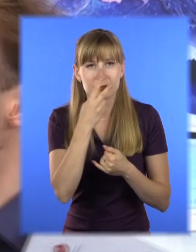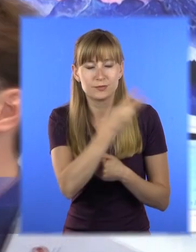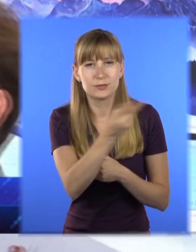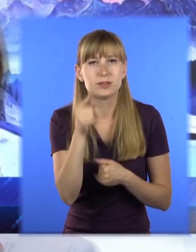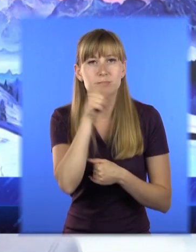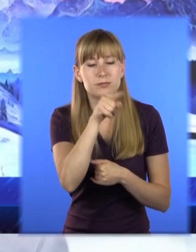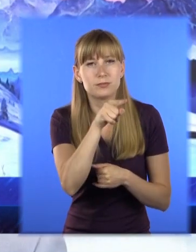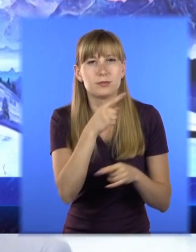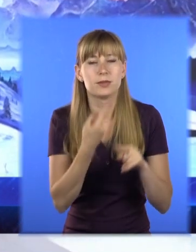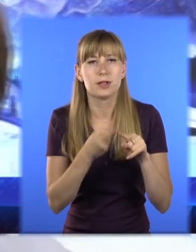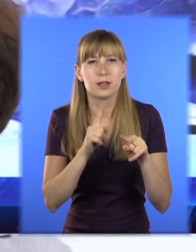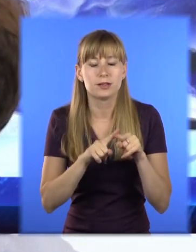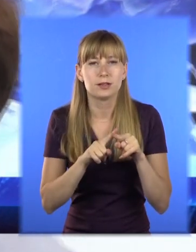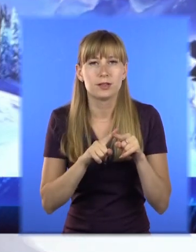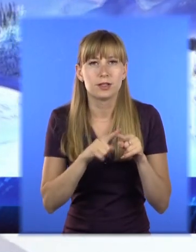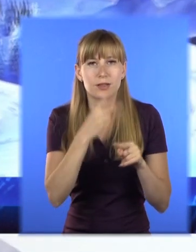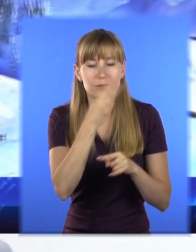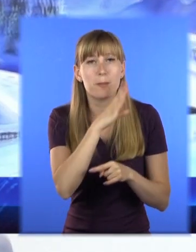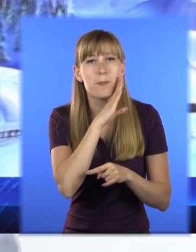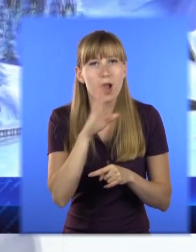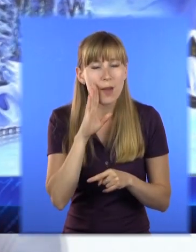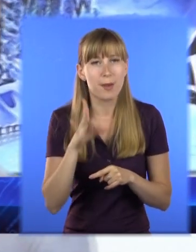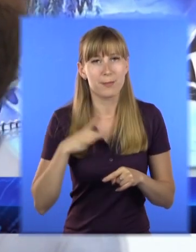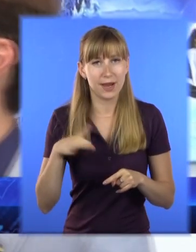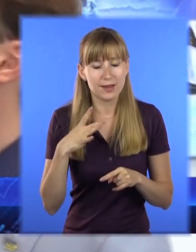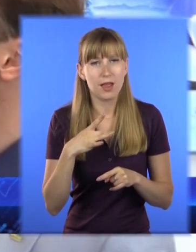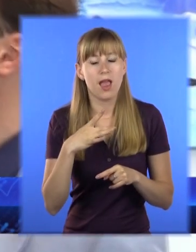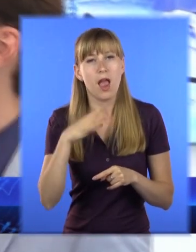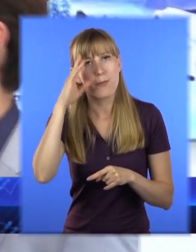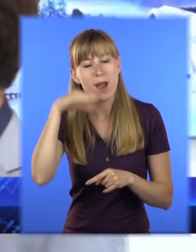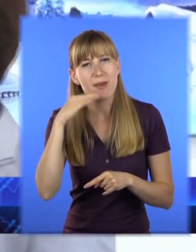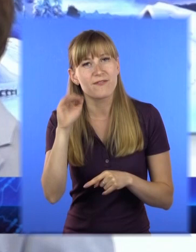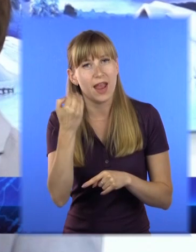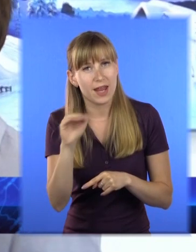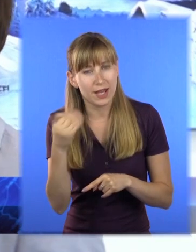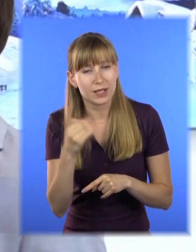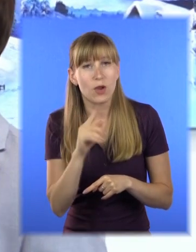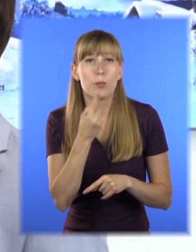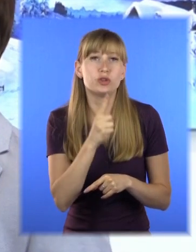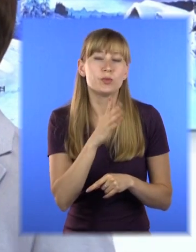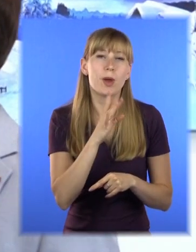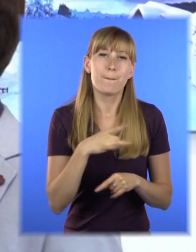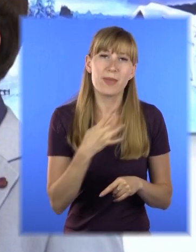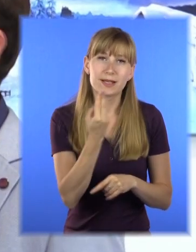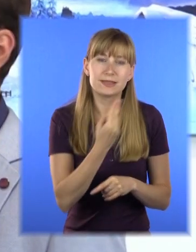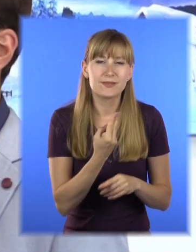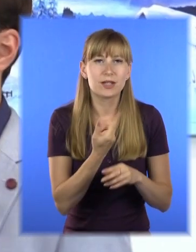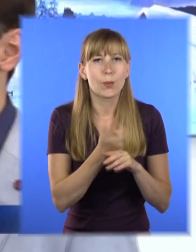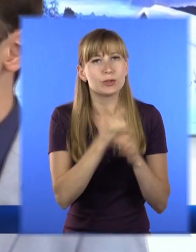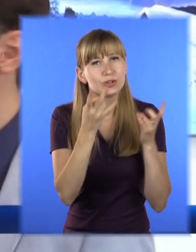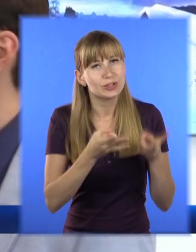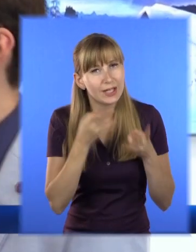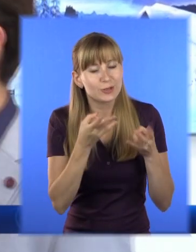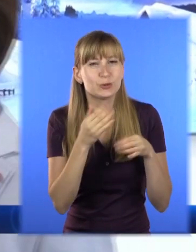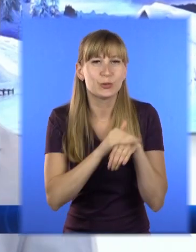Тут зображено, видите, два дерева. Это мама в белом и папа фиолетовый. Потому что белый цвет, я считаю,